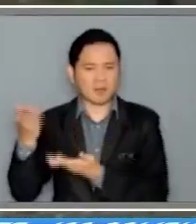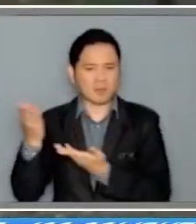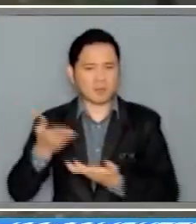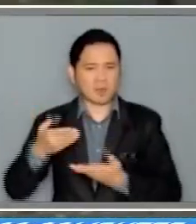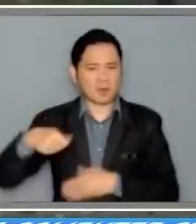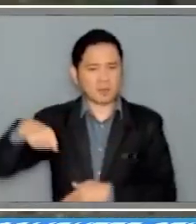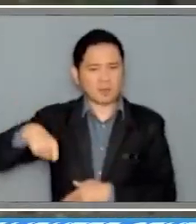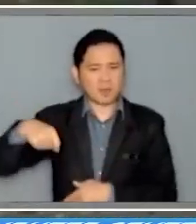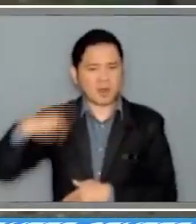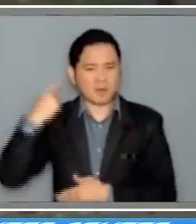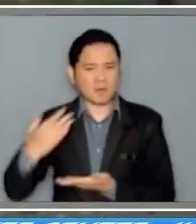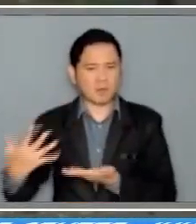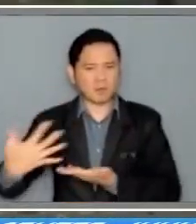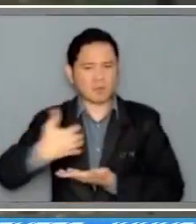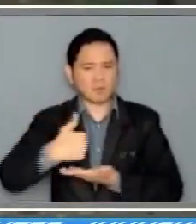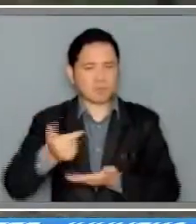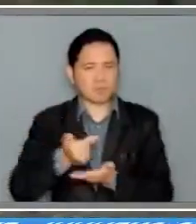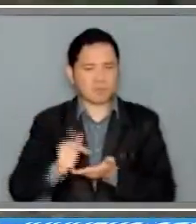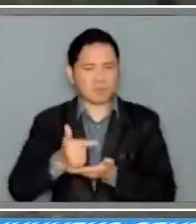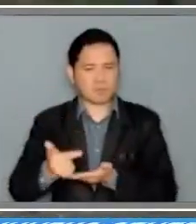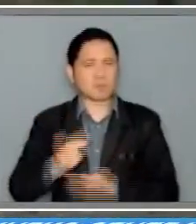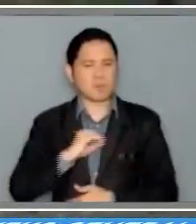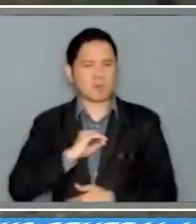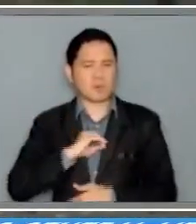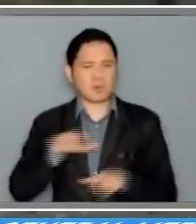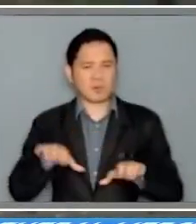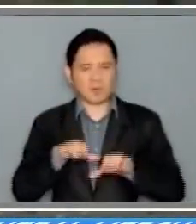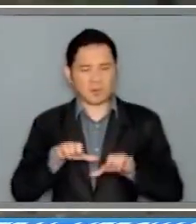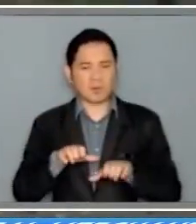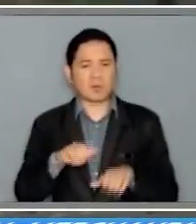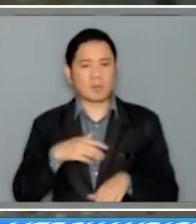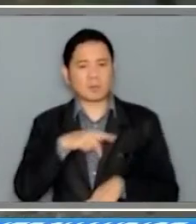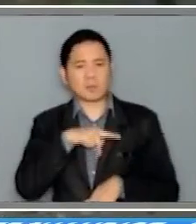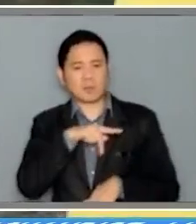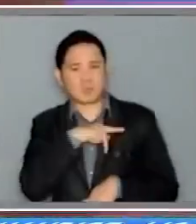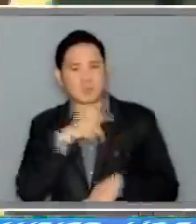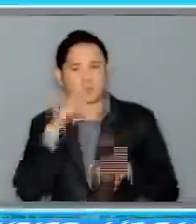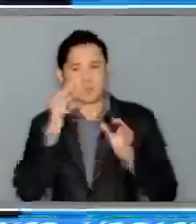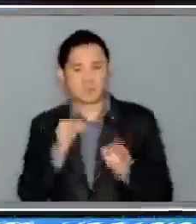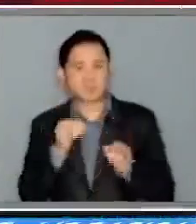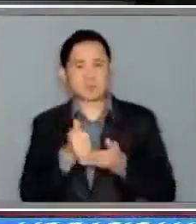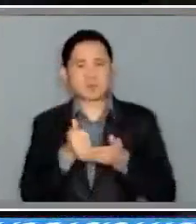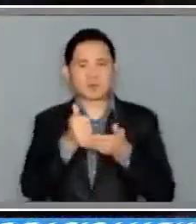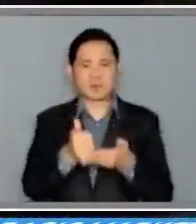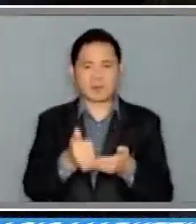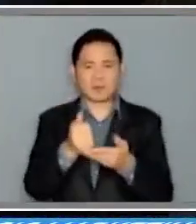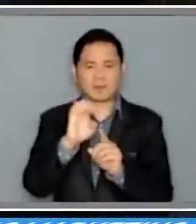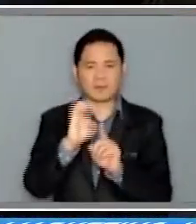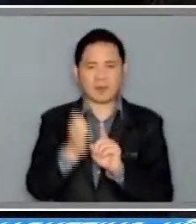mga personally ginagawa ko talaga on my own to help the environment.